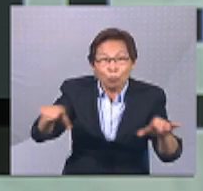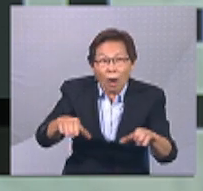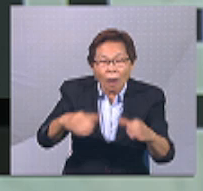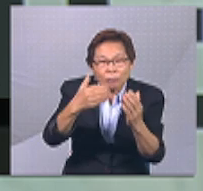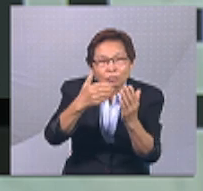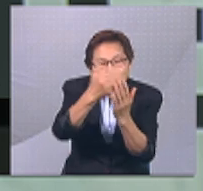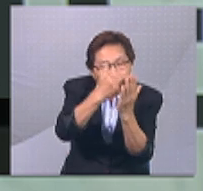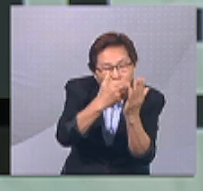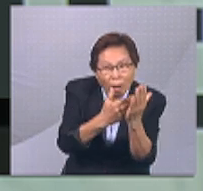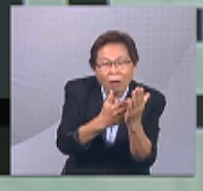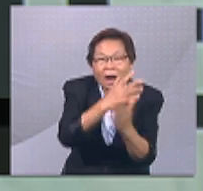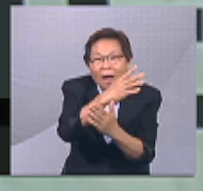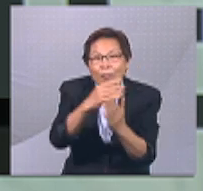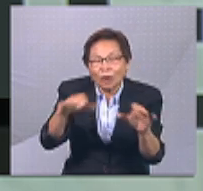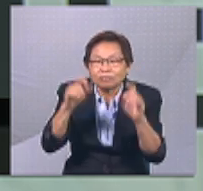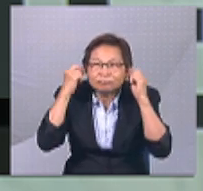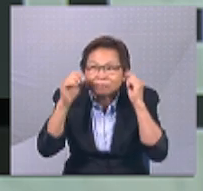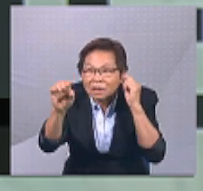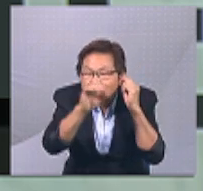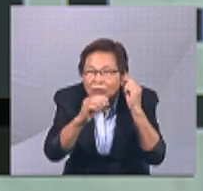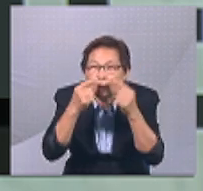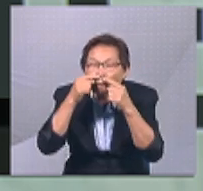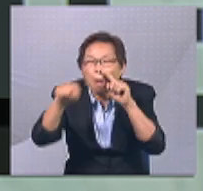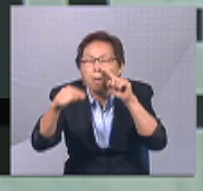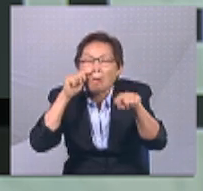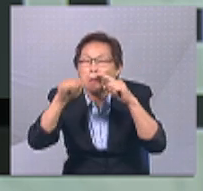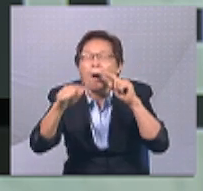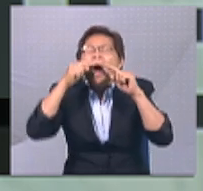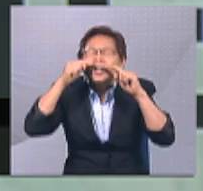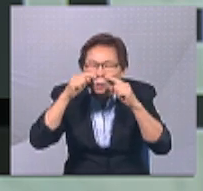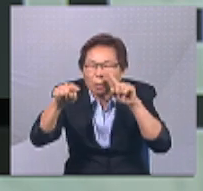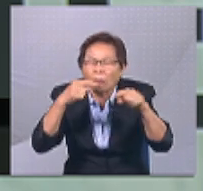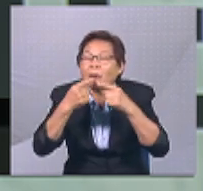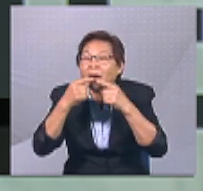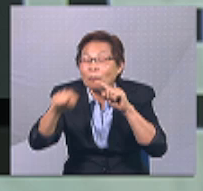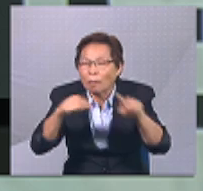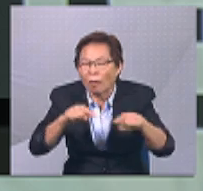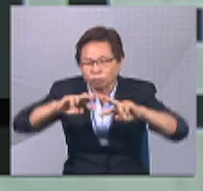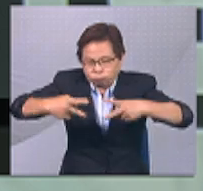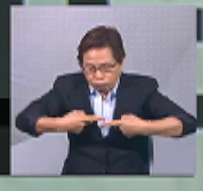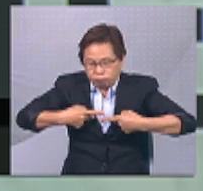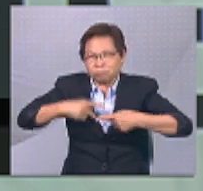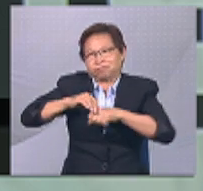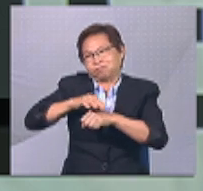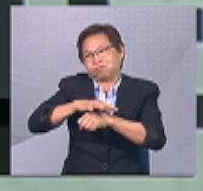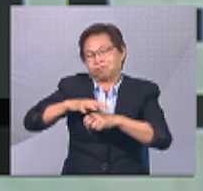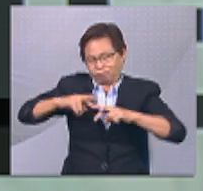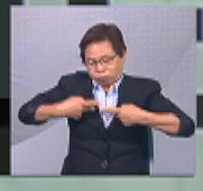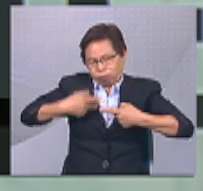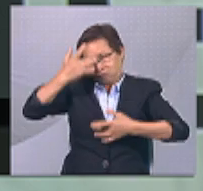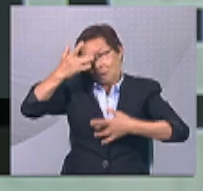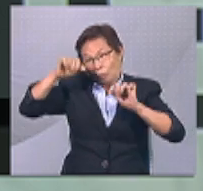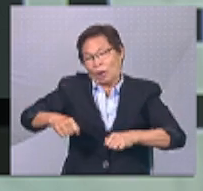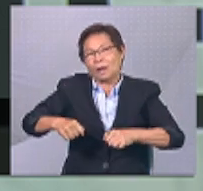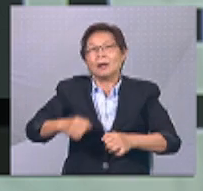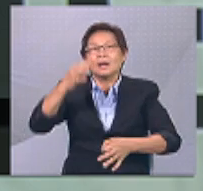droplets ini ataupun titisan ini boleh menyebabkan jangkitan kepada mereka. Jadi apa yang pasti ialah kalau